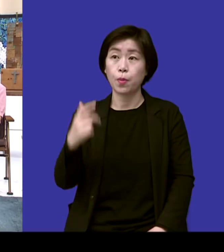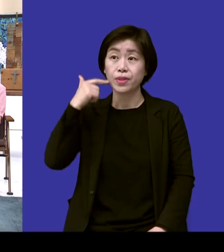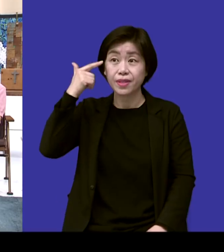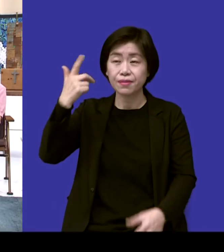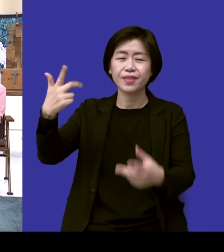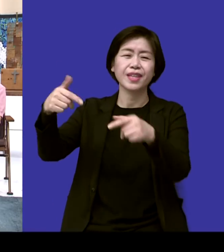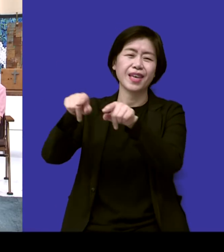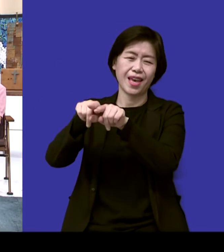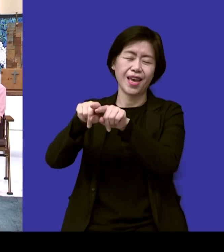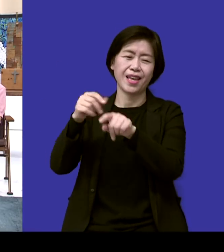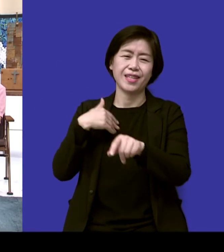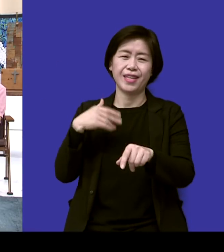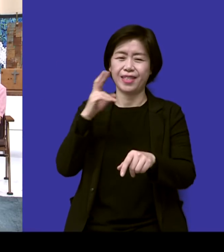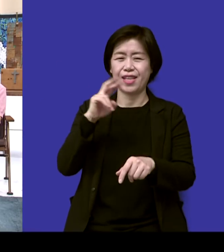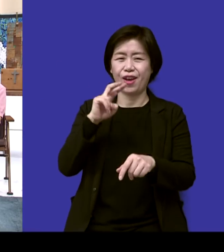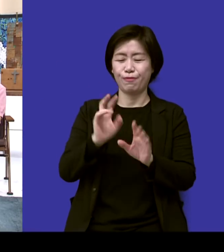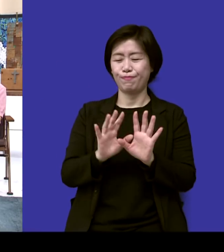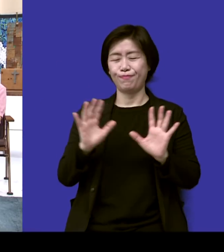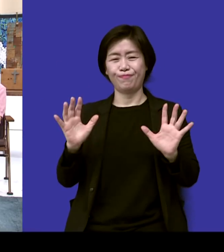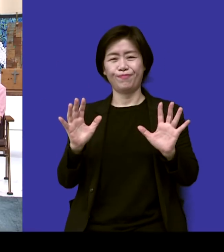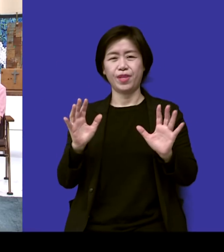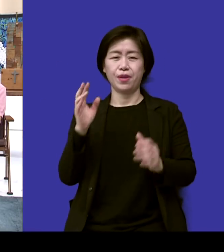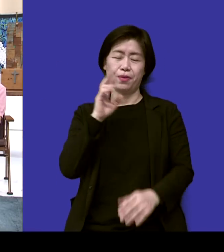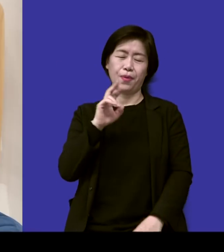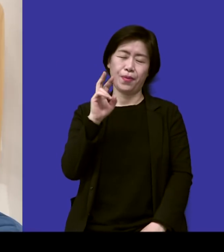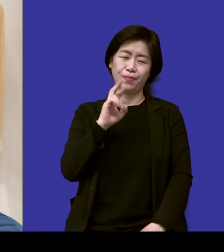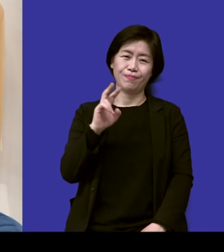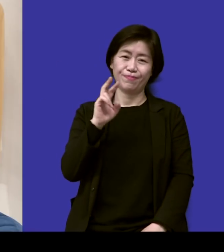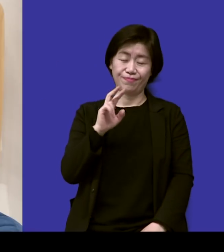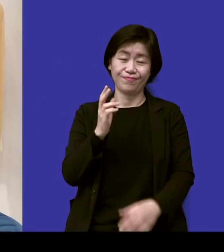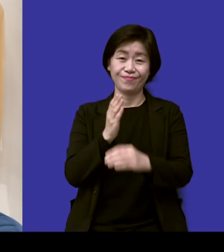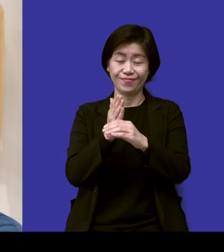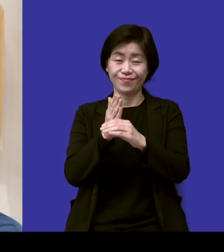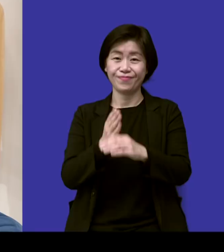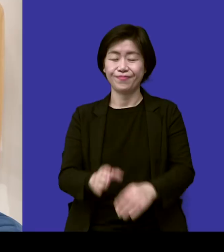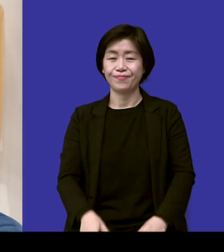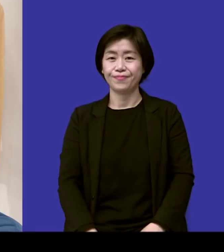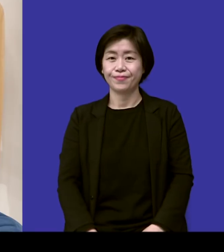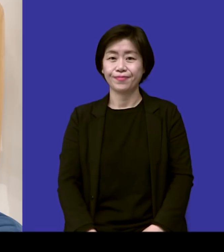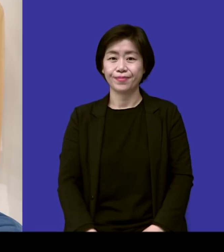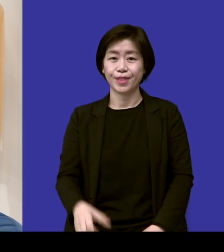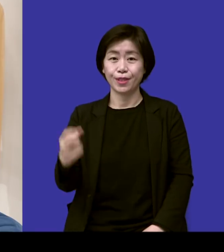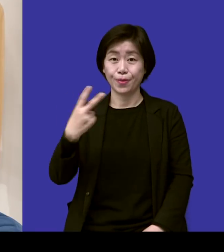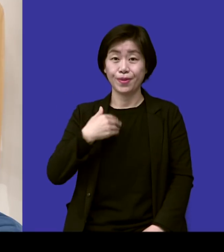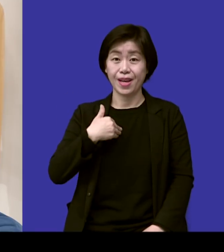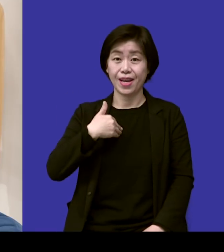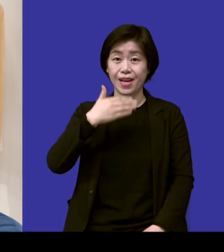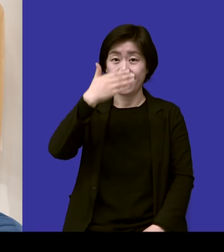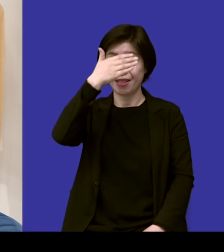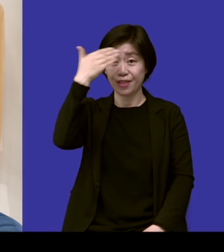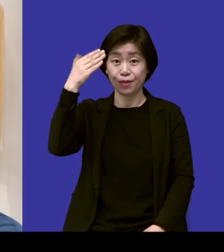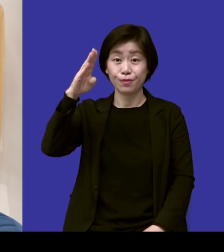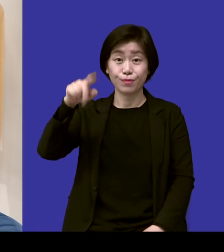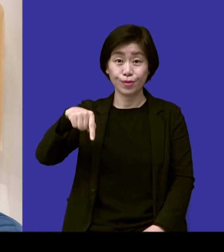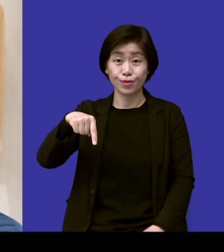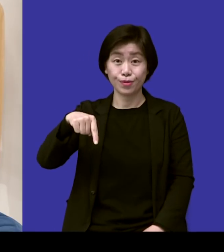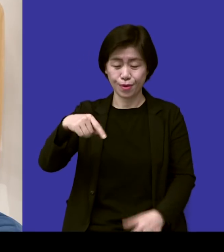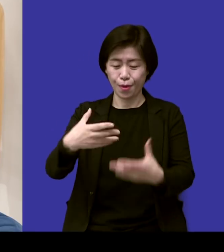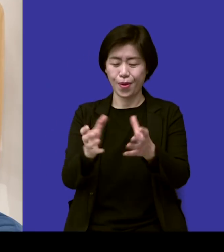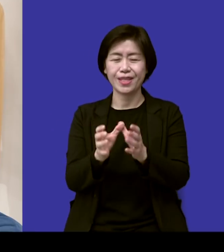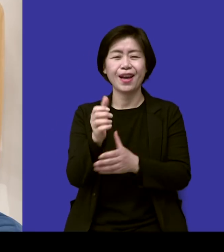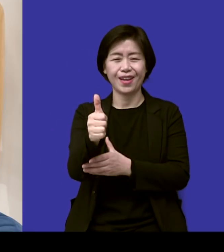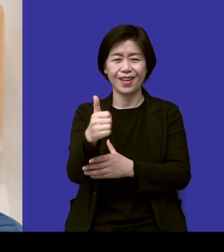저는 찬양 단원, 찬양 어. 단원으로 옆에서 찬양 같이 하고 있고요. 청년부 회장을 맡고 있어요. 많지는